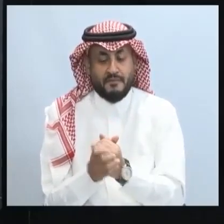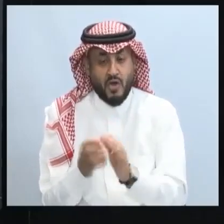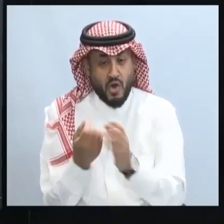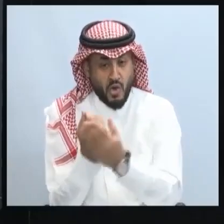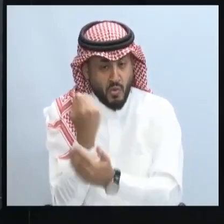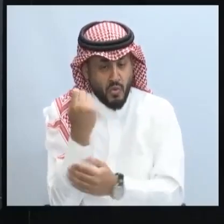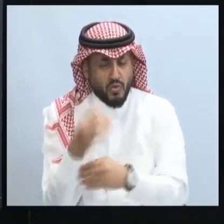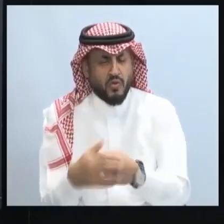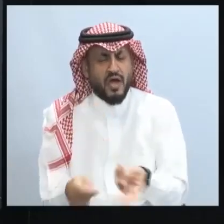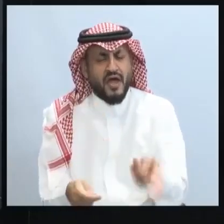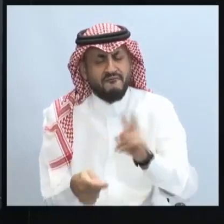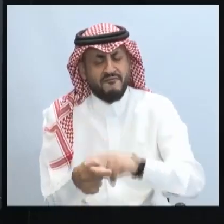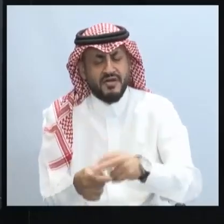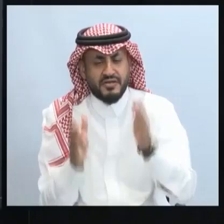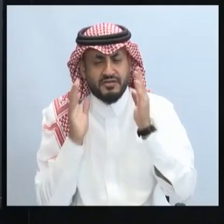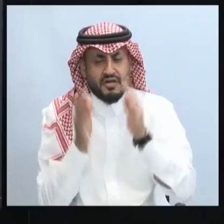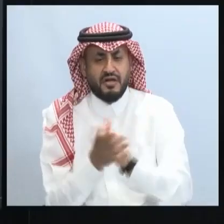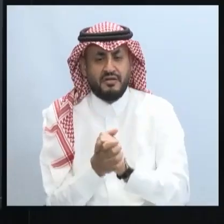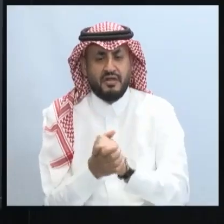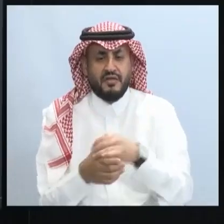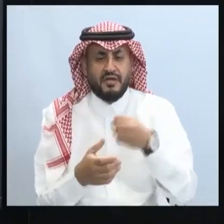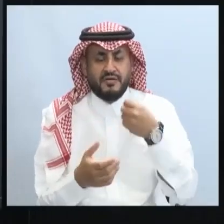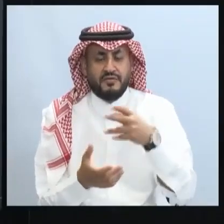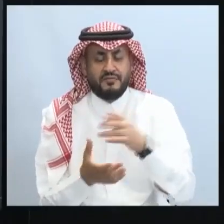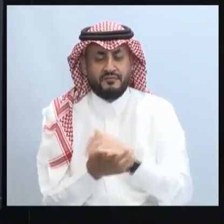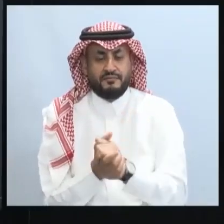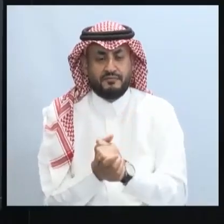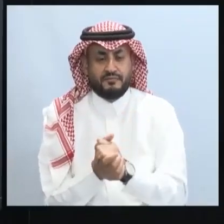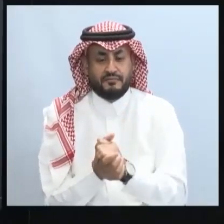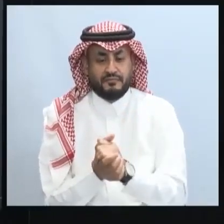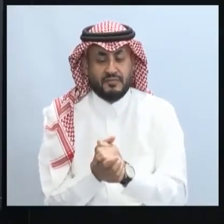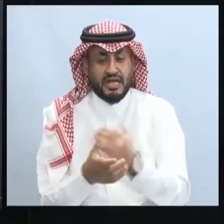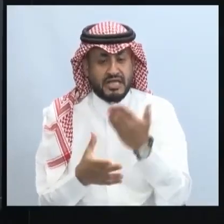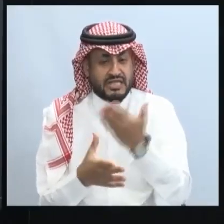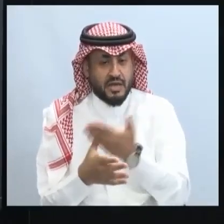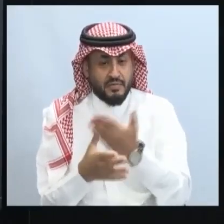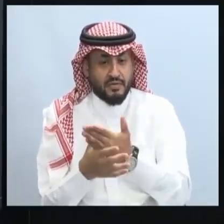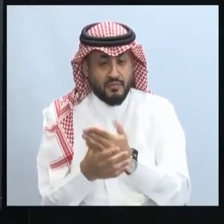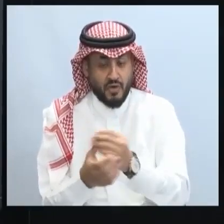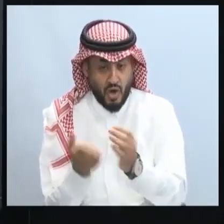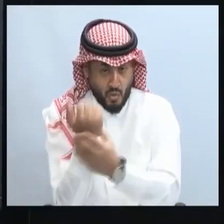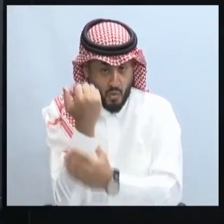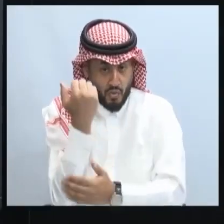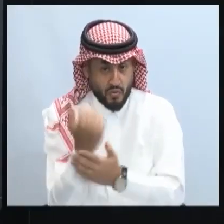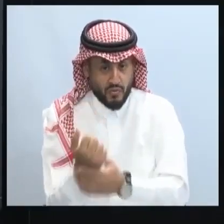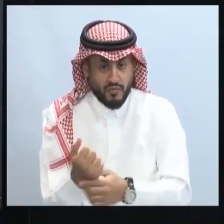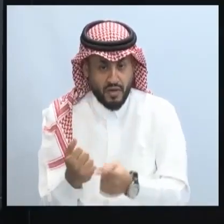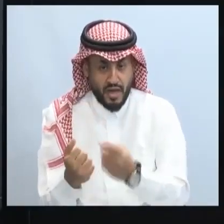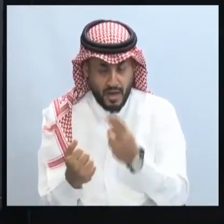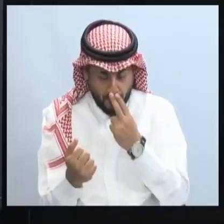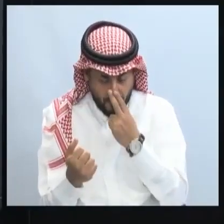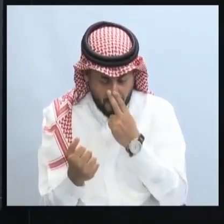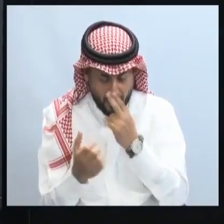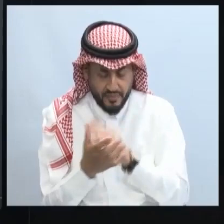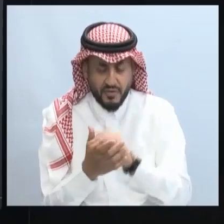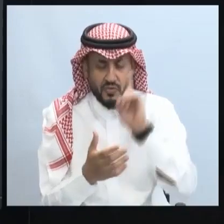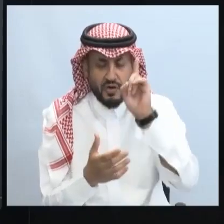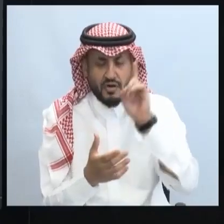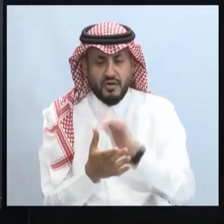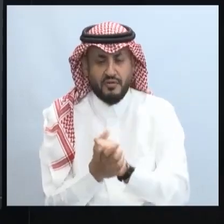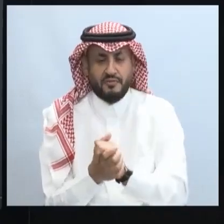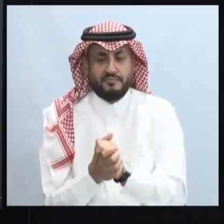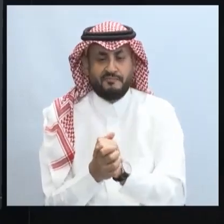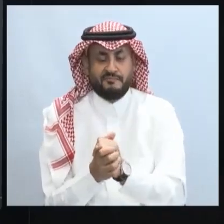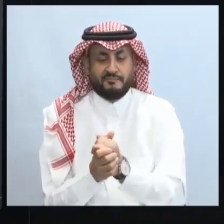حتى ولو كنتم متوضئا لان هذا الوضوء به لان هذا الوضوء عباده من العبادات وفيه